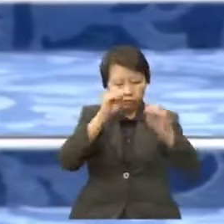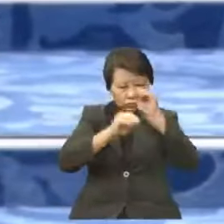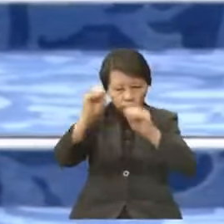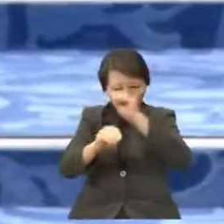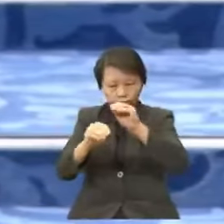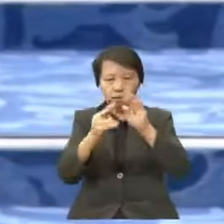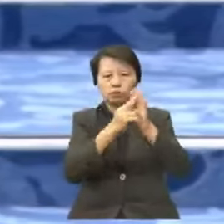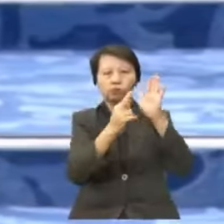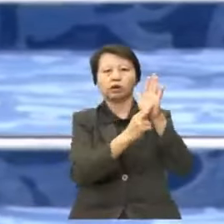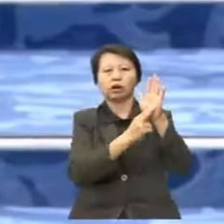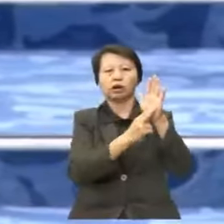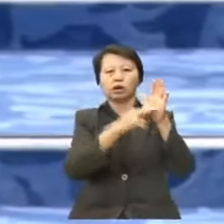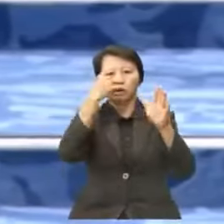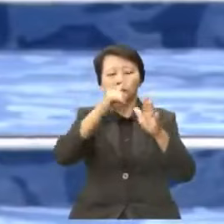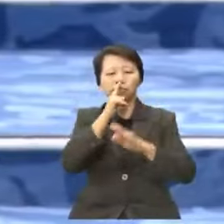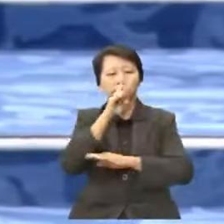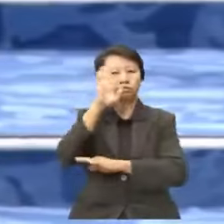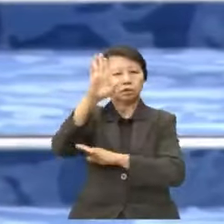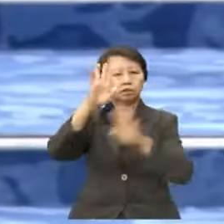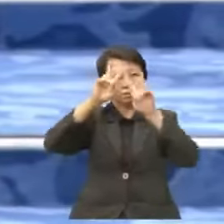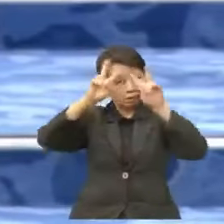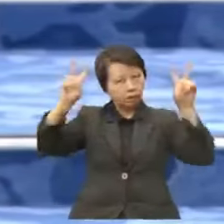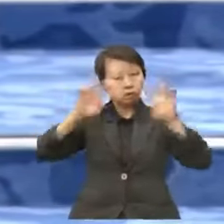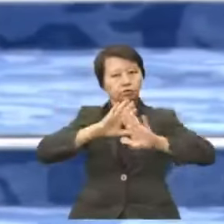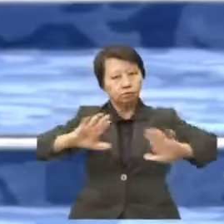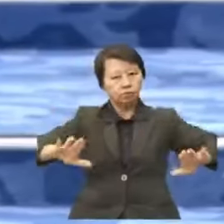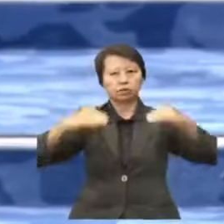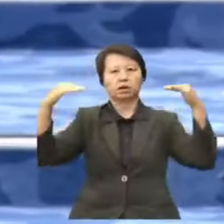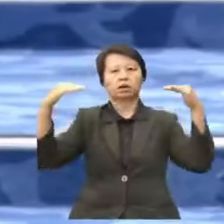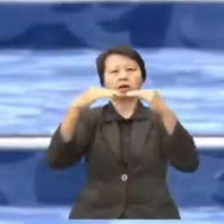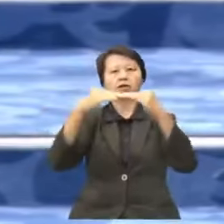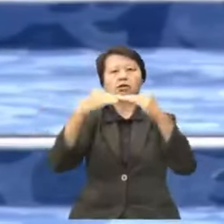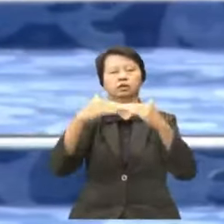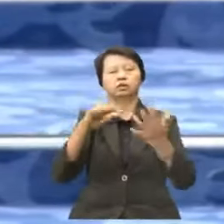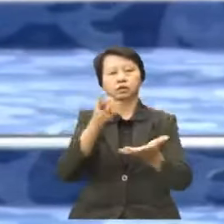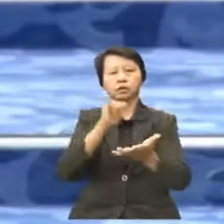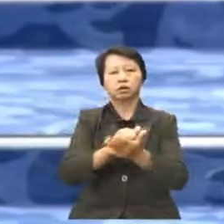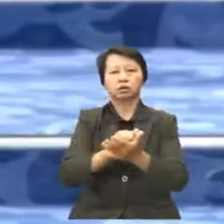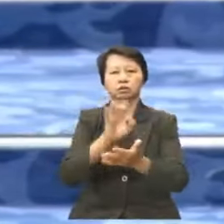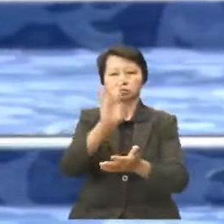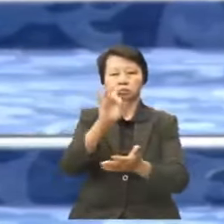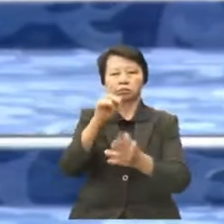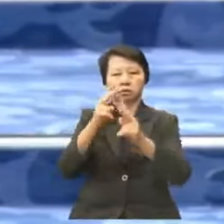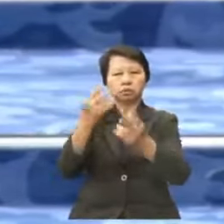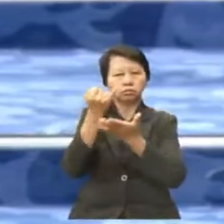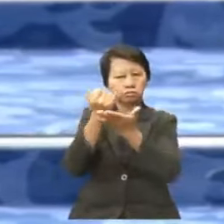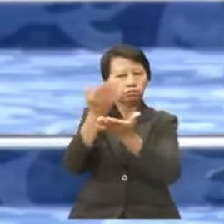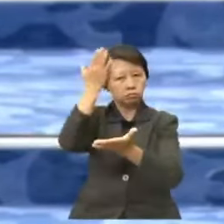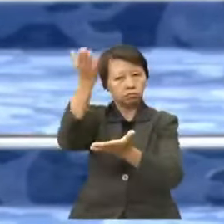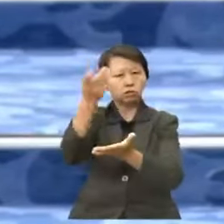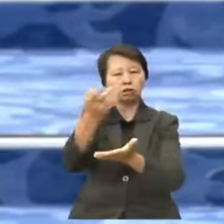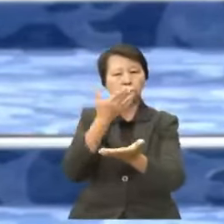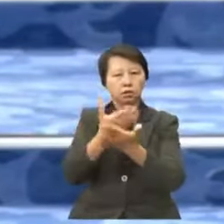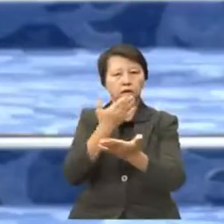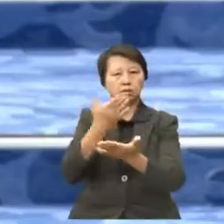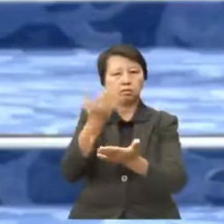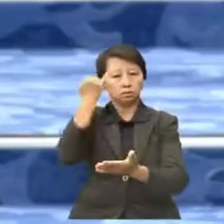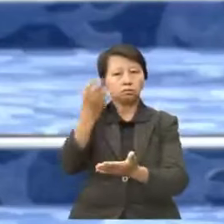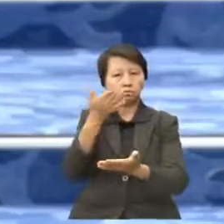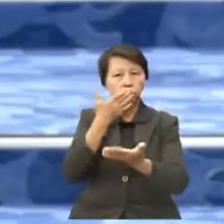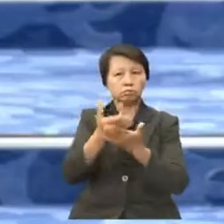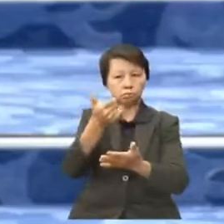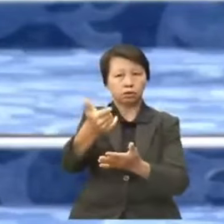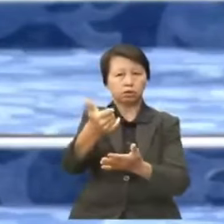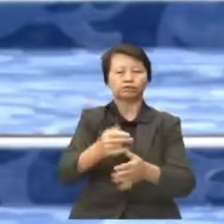undang-undang bagi menjamin keamanan dan keadilan itu satu yang sangat baik Tan Sri